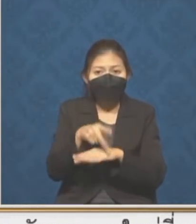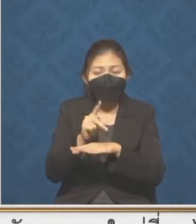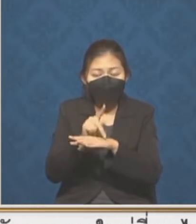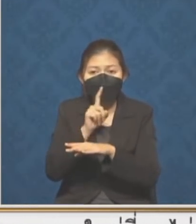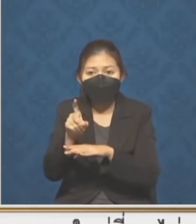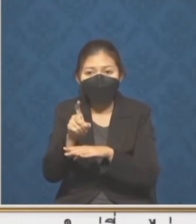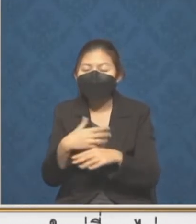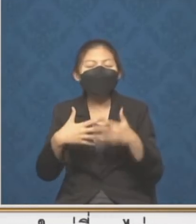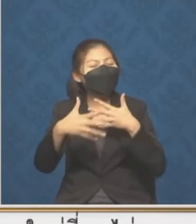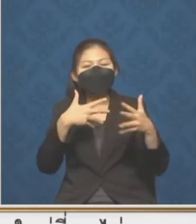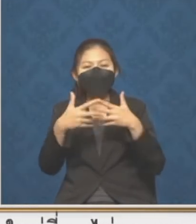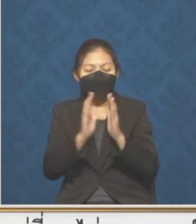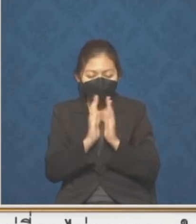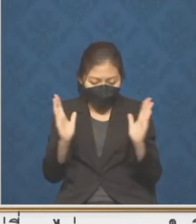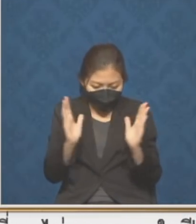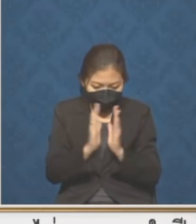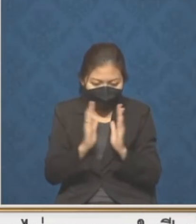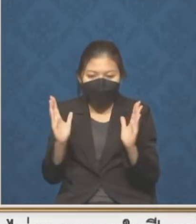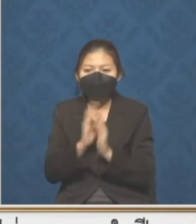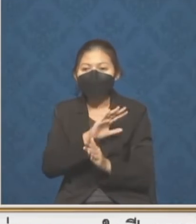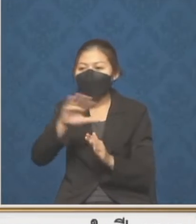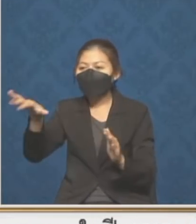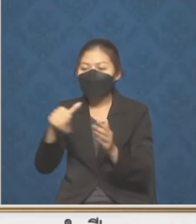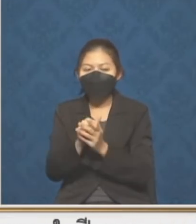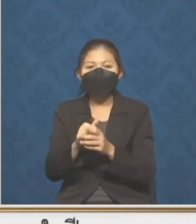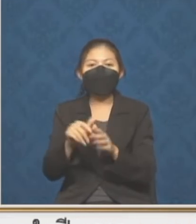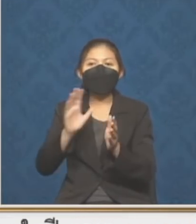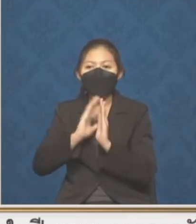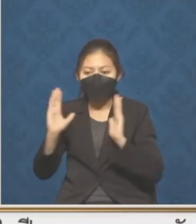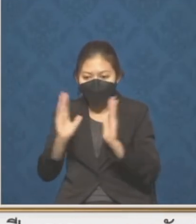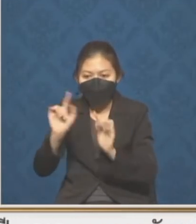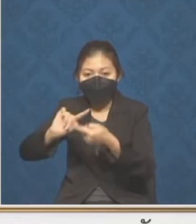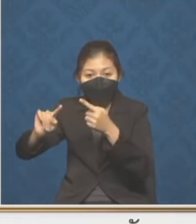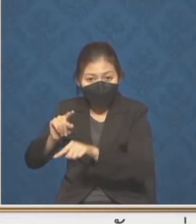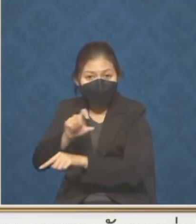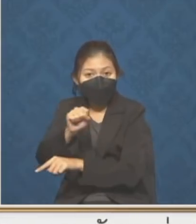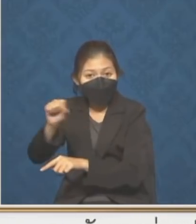ฮะขอบคุณนะครับสำหรับทุกท่านขอบคุณเพื่อนสอสอทุกคนด้วยครับ